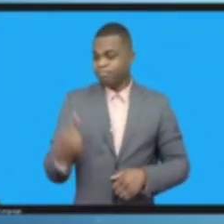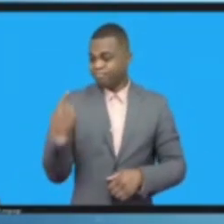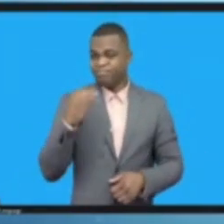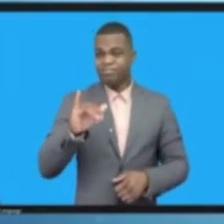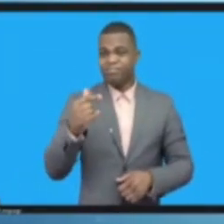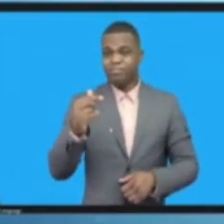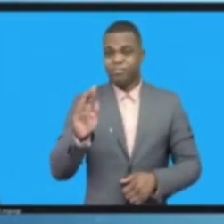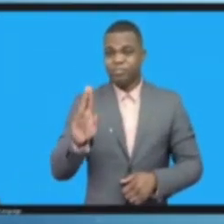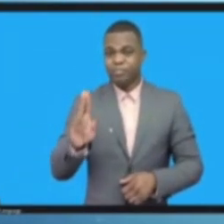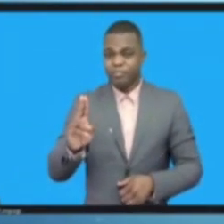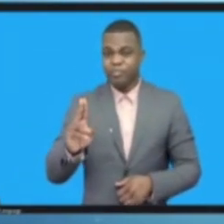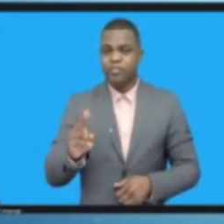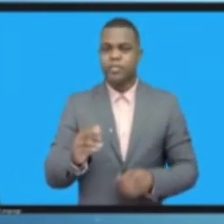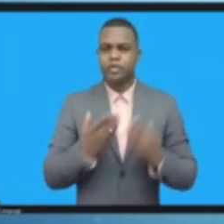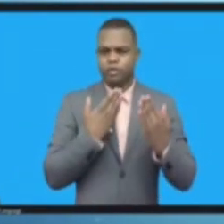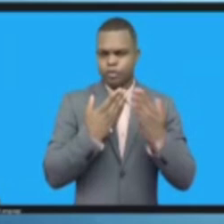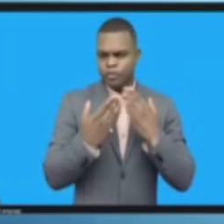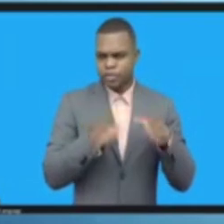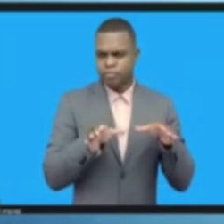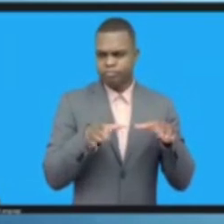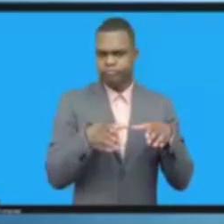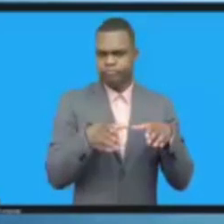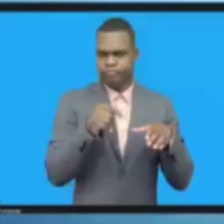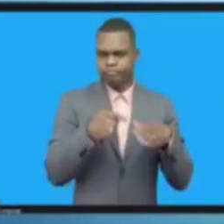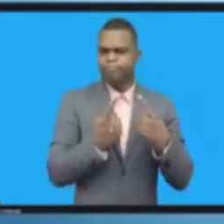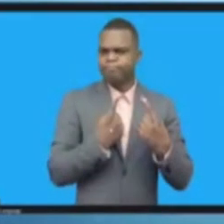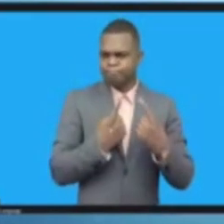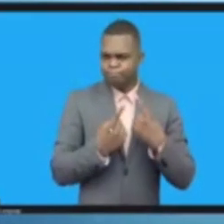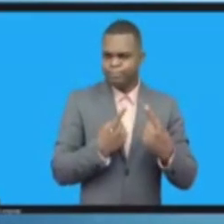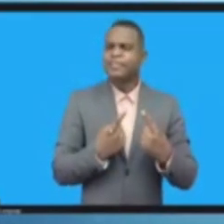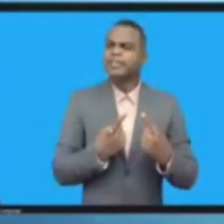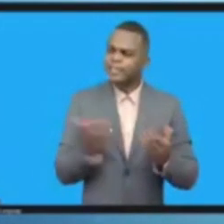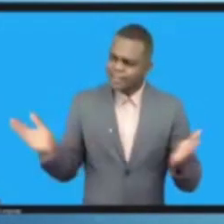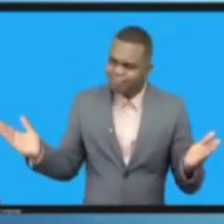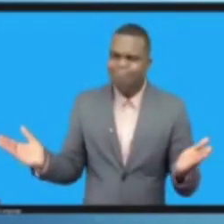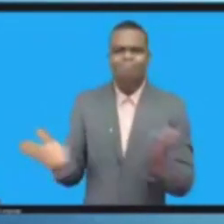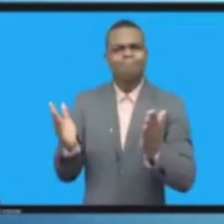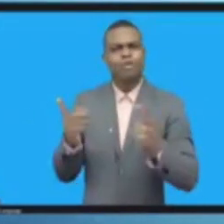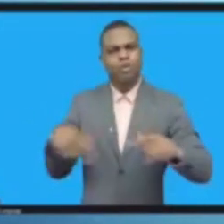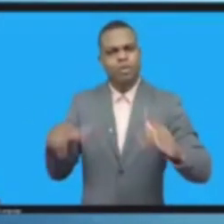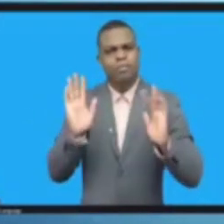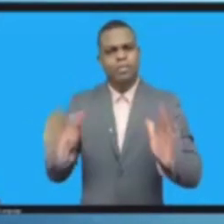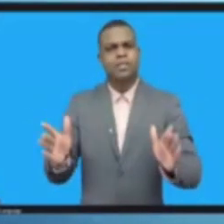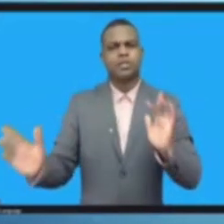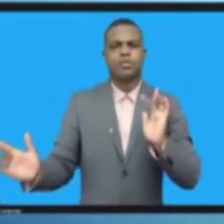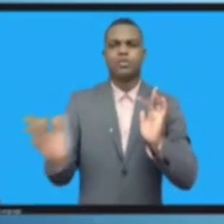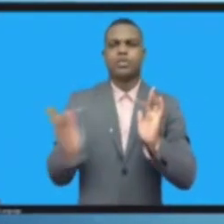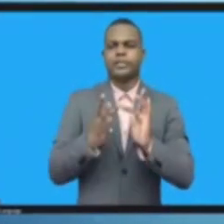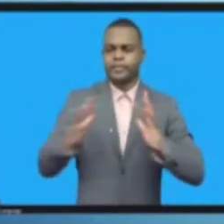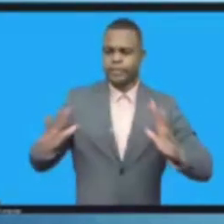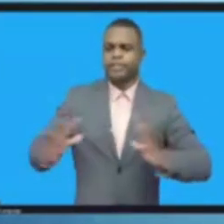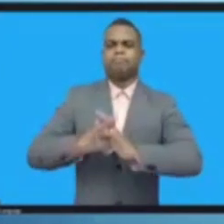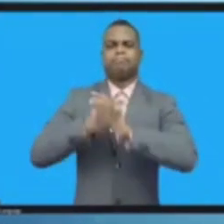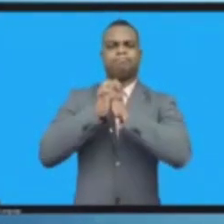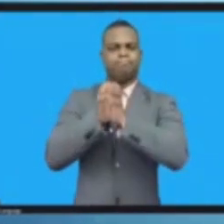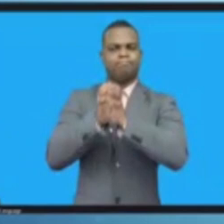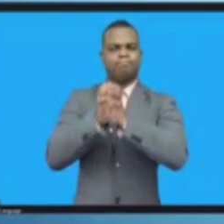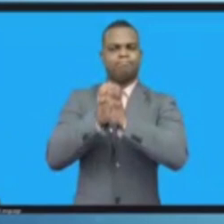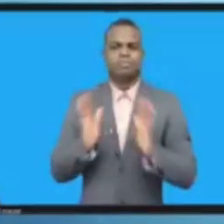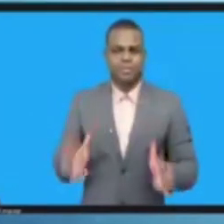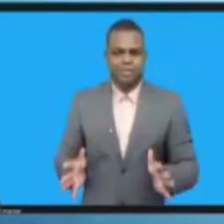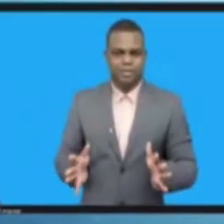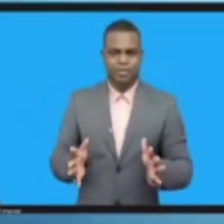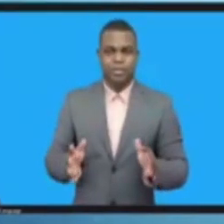nous unir. Voilà quoi aspire le pacte mondial sur Internet, avec sa